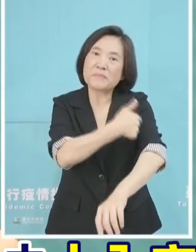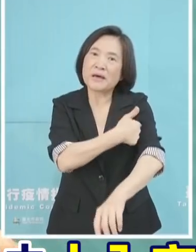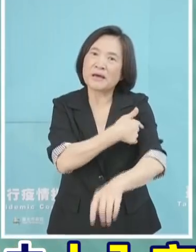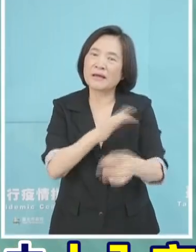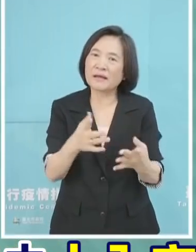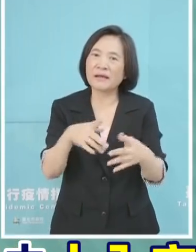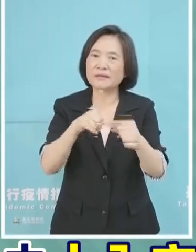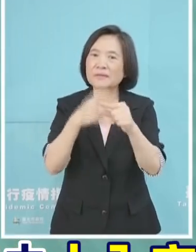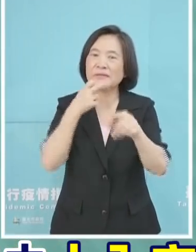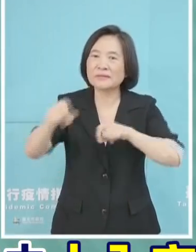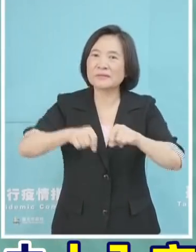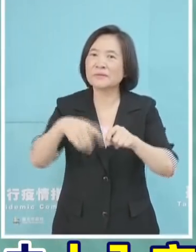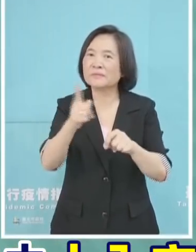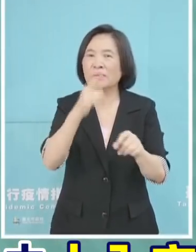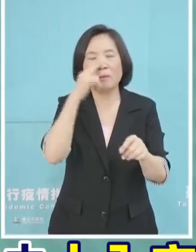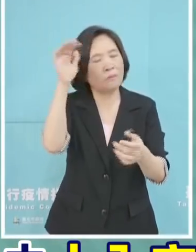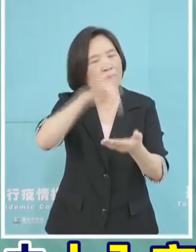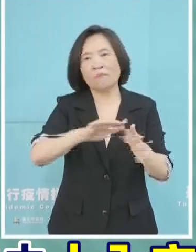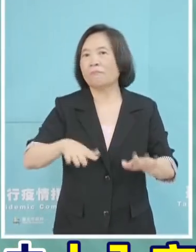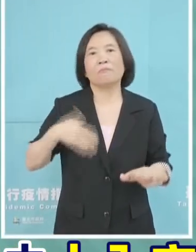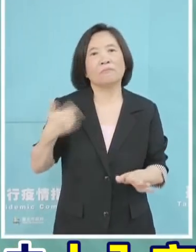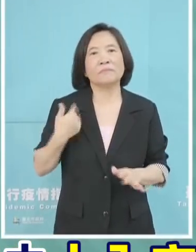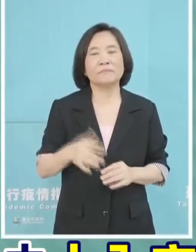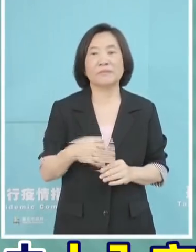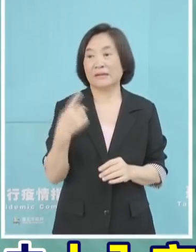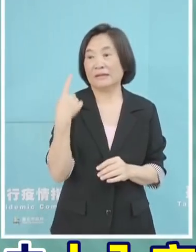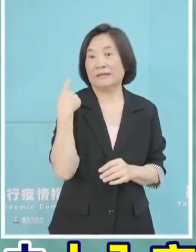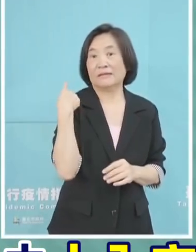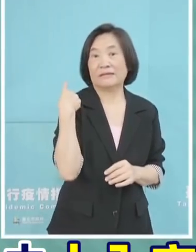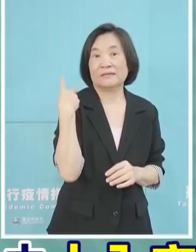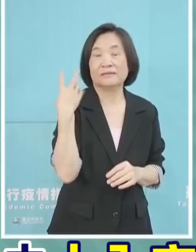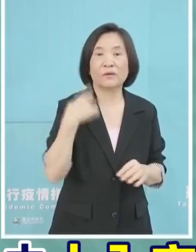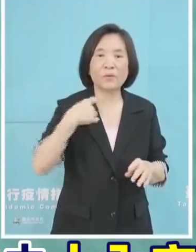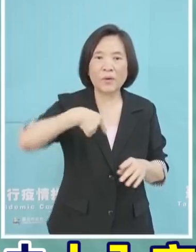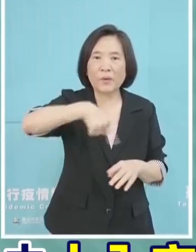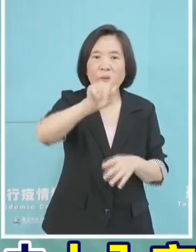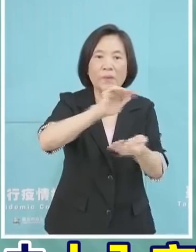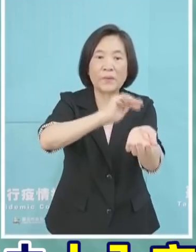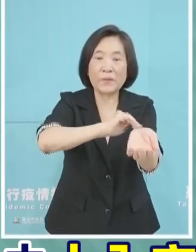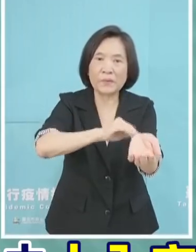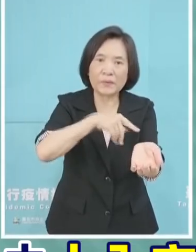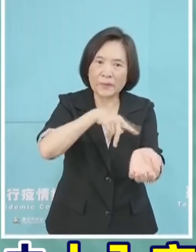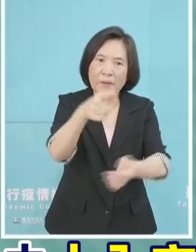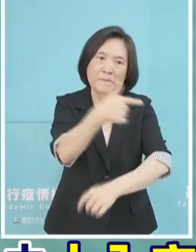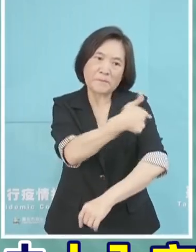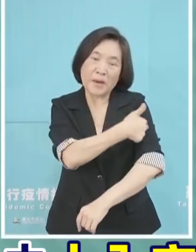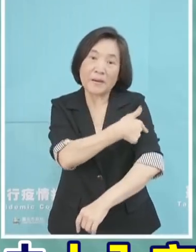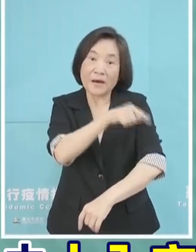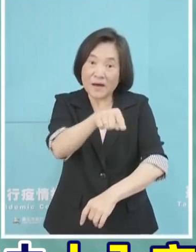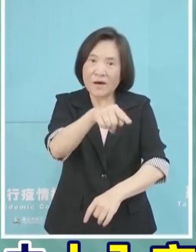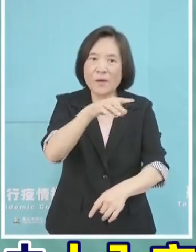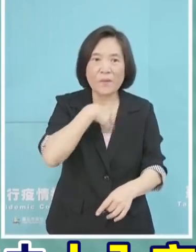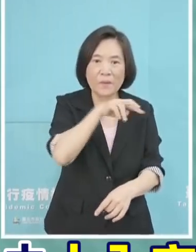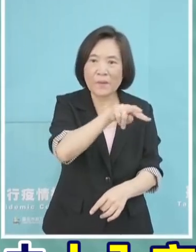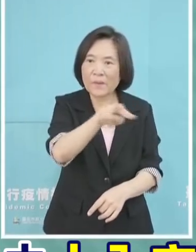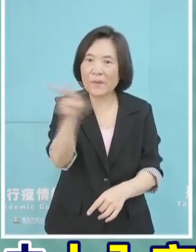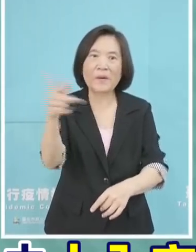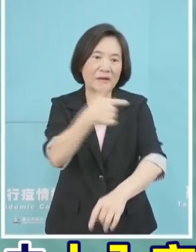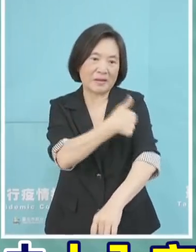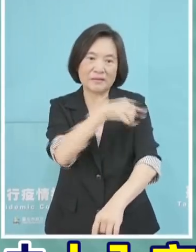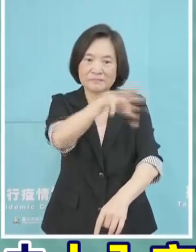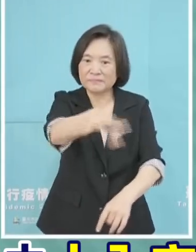计划，只是说，因为我前几天我有实际到第一线去看打疫苗的地方。我们过去